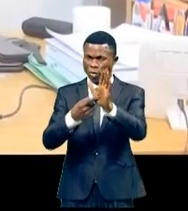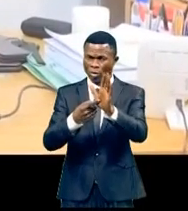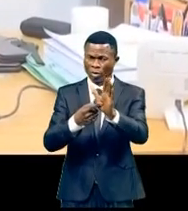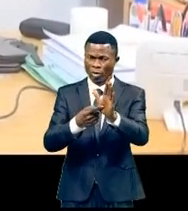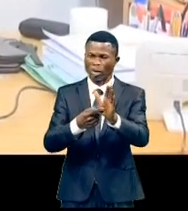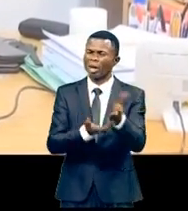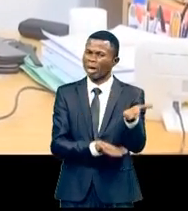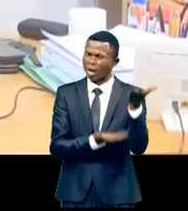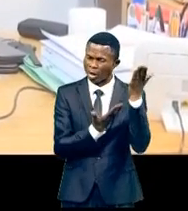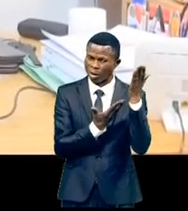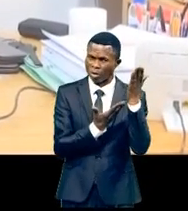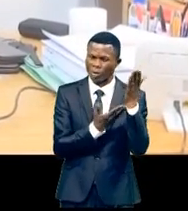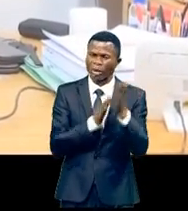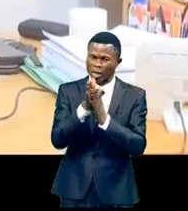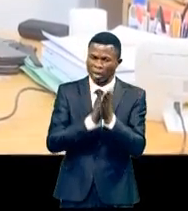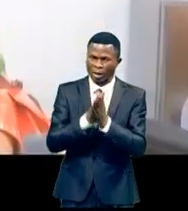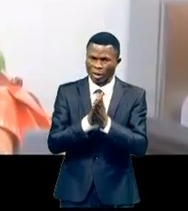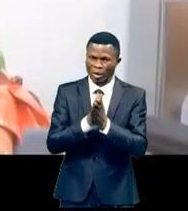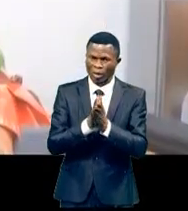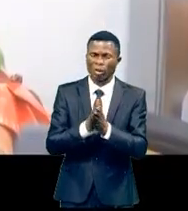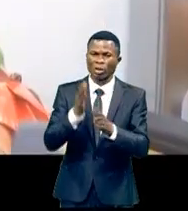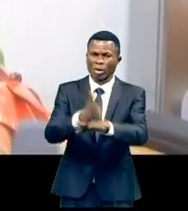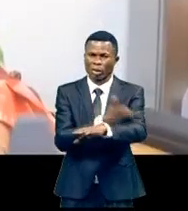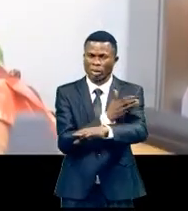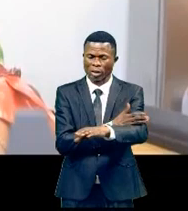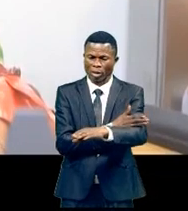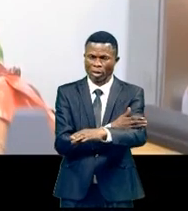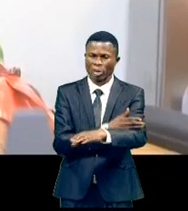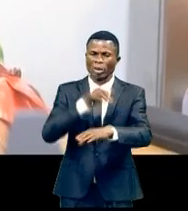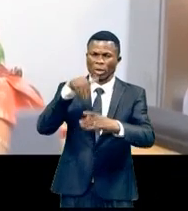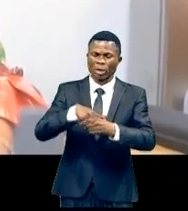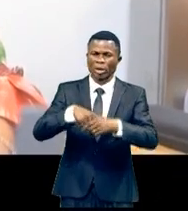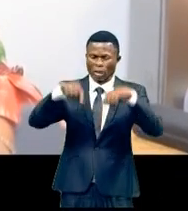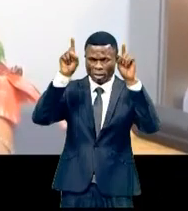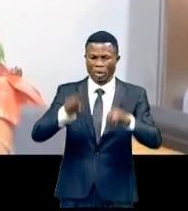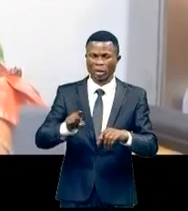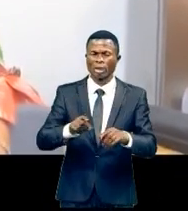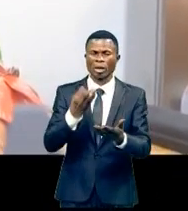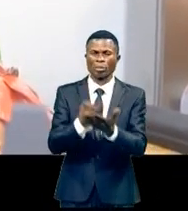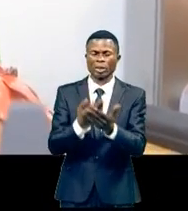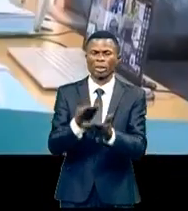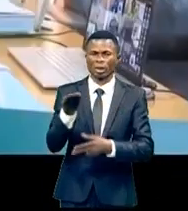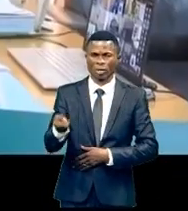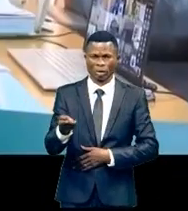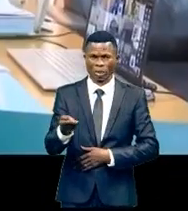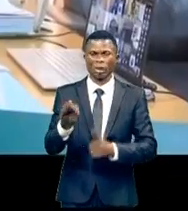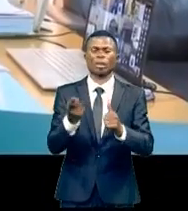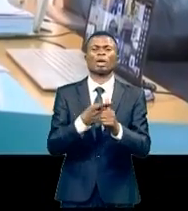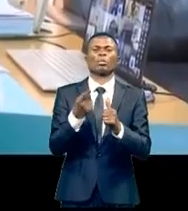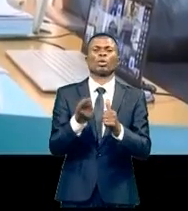la nécessité de prendre en compte les évolutions intervenues en cours d'exercice budgétaire,